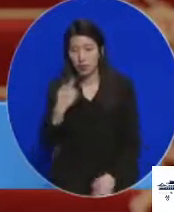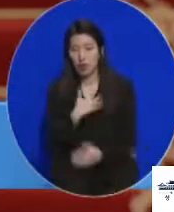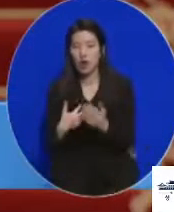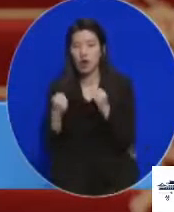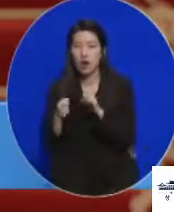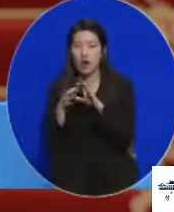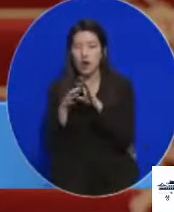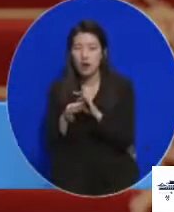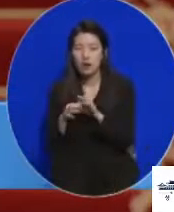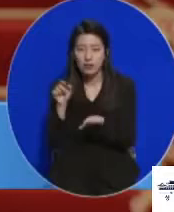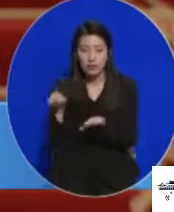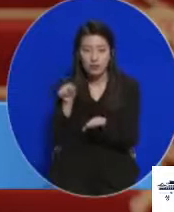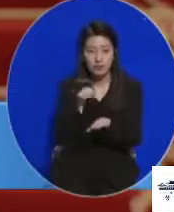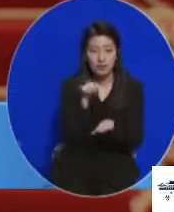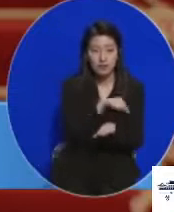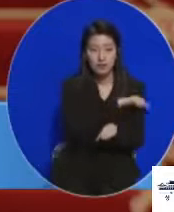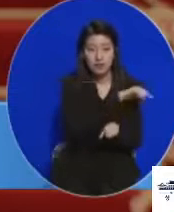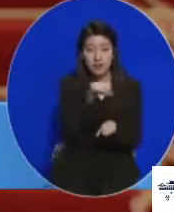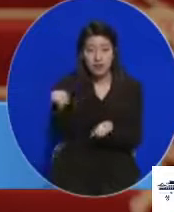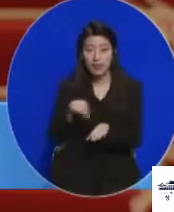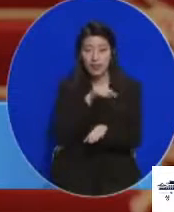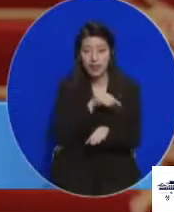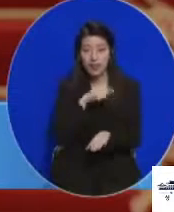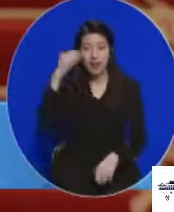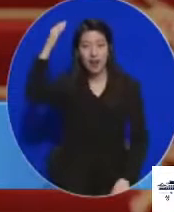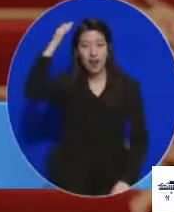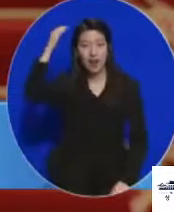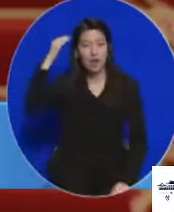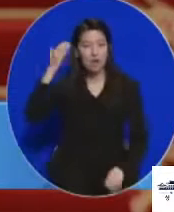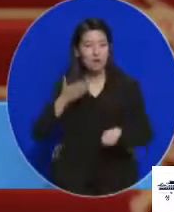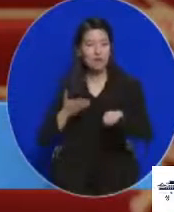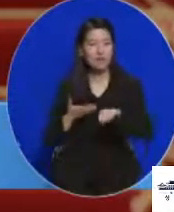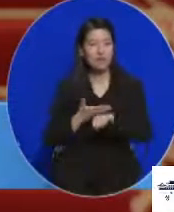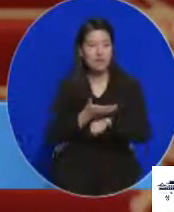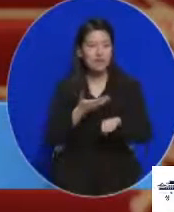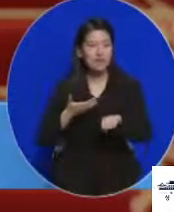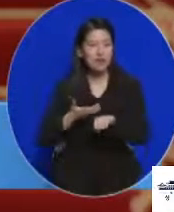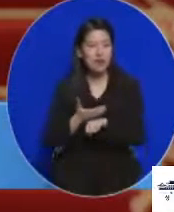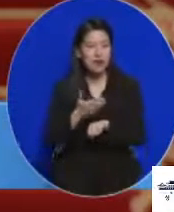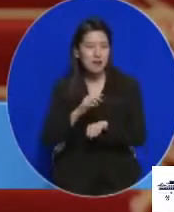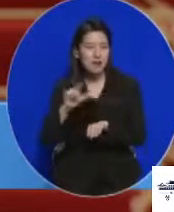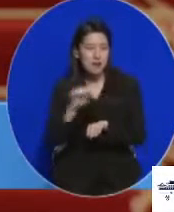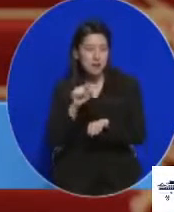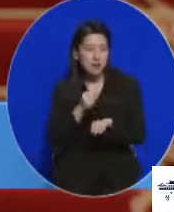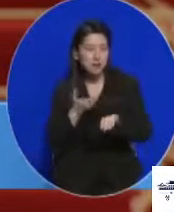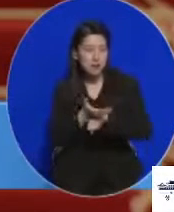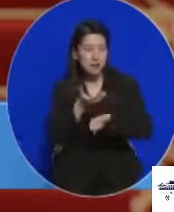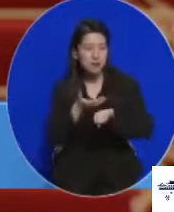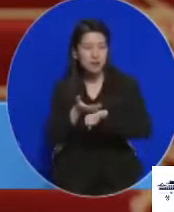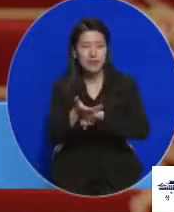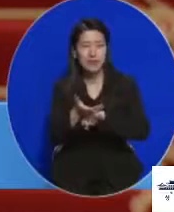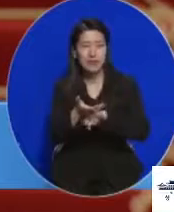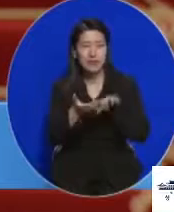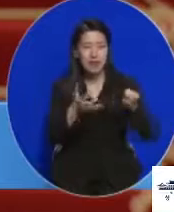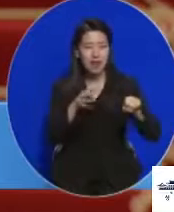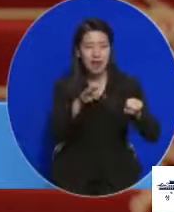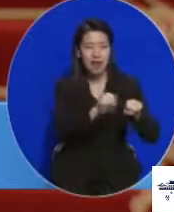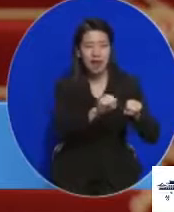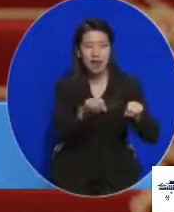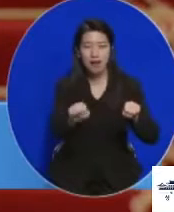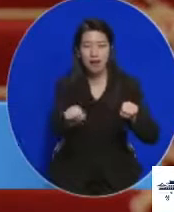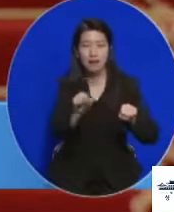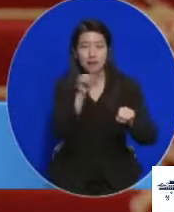스 2 증가 유럽 보이며 새로운 주력 산업으로 빠르게 자리 매김하고 있습니다